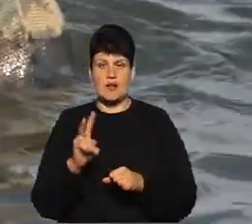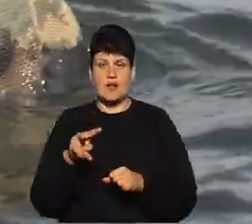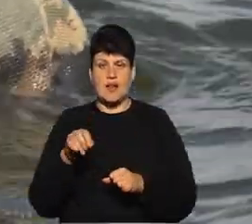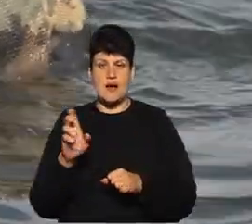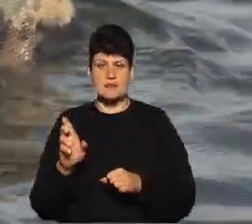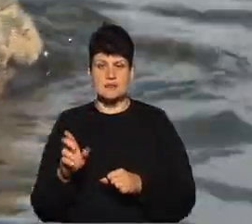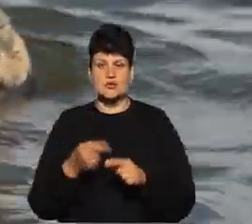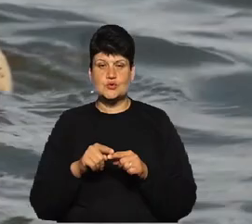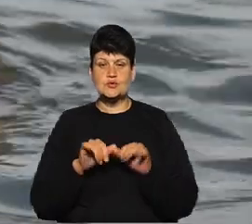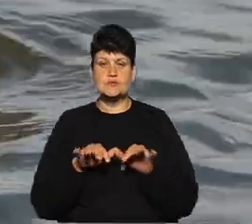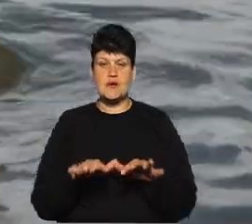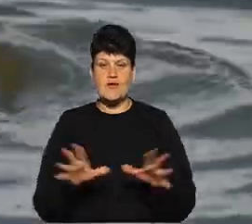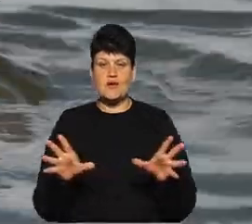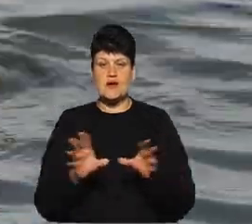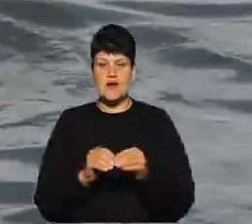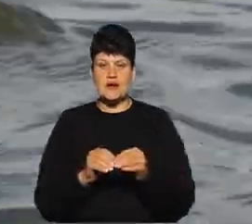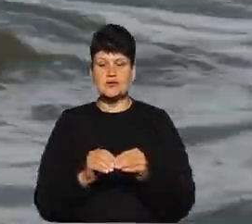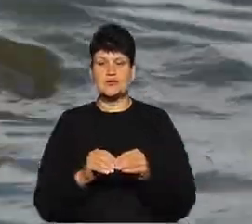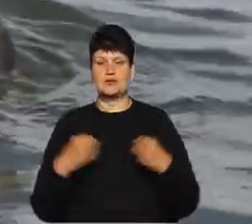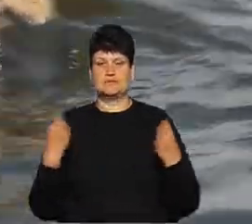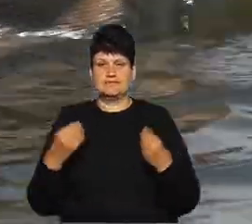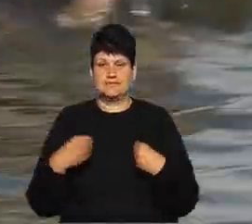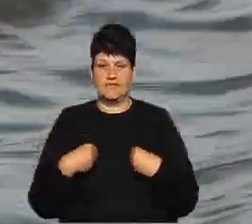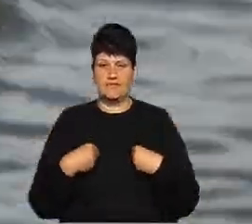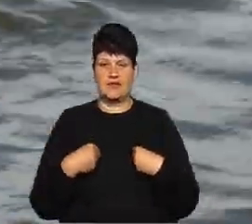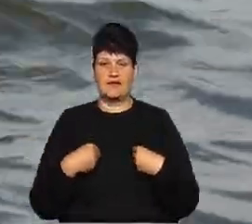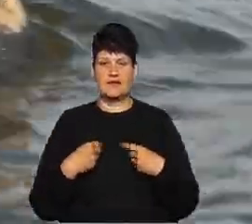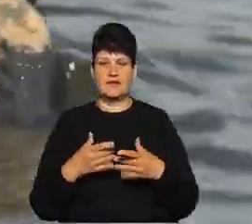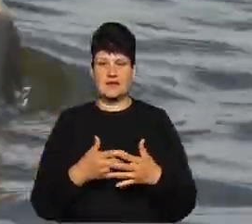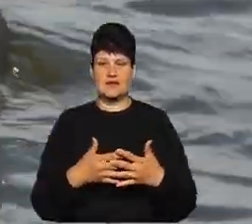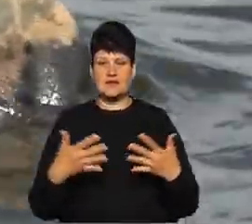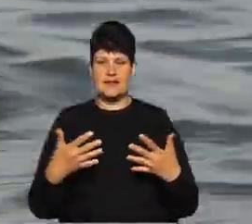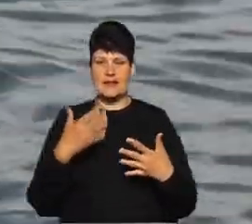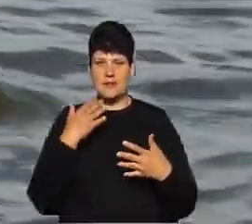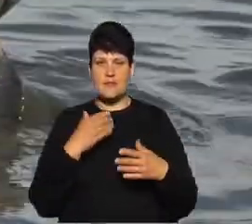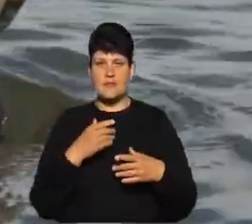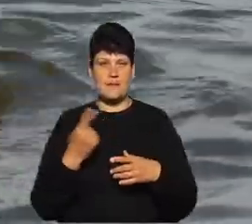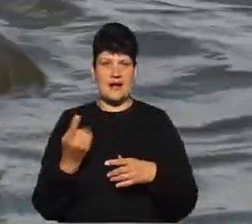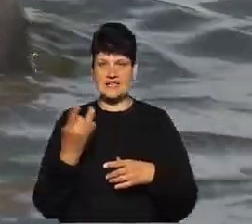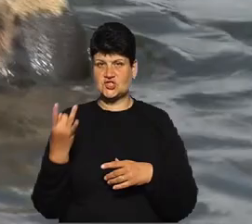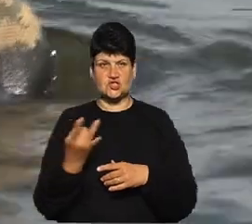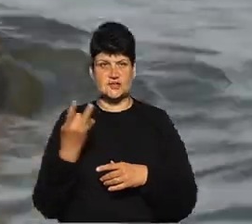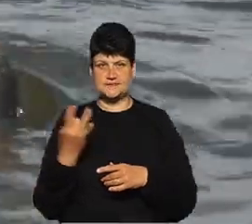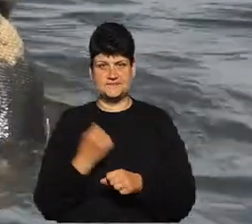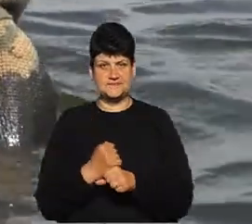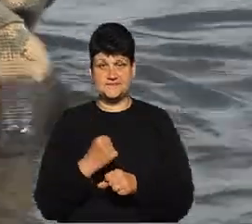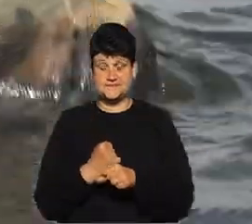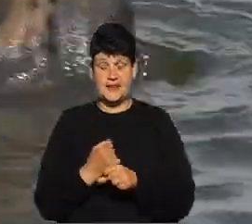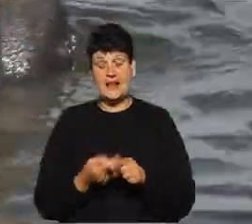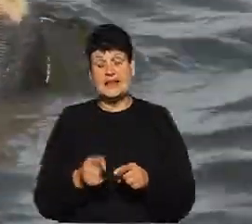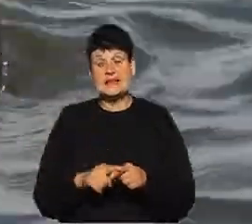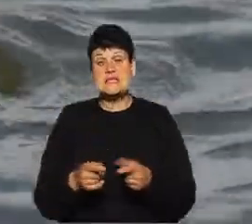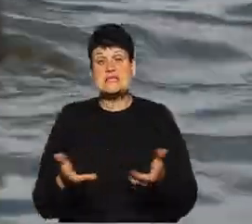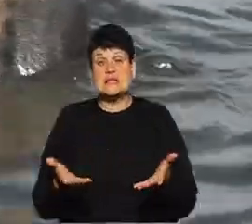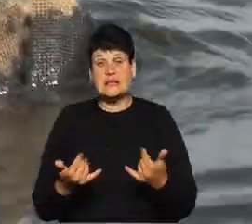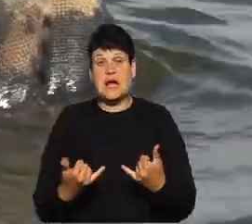зброєю в амуніції, легкій, щоправда, проходжу вперше, але це для